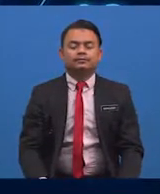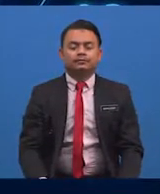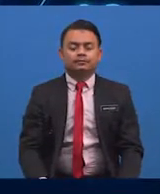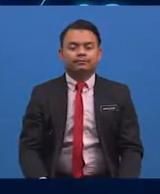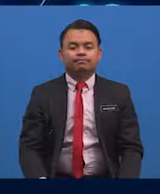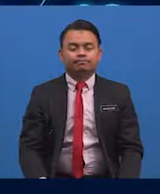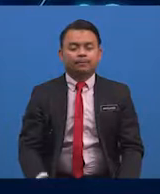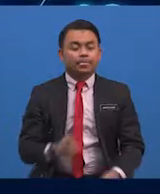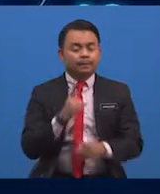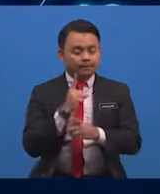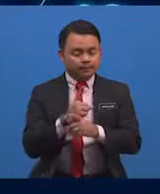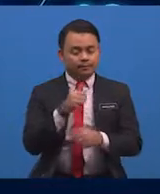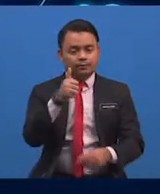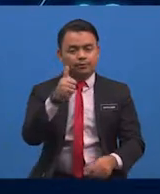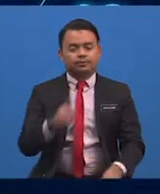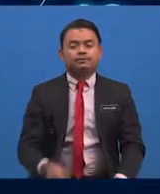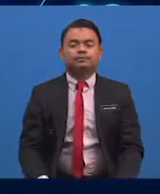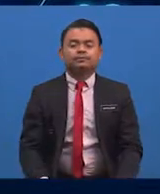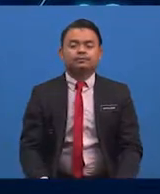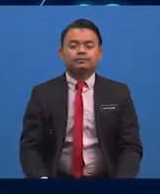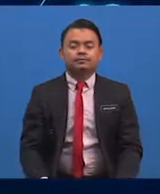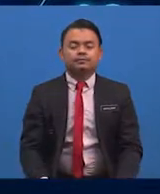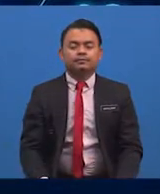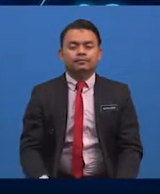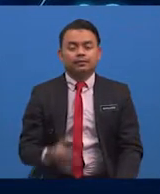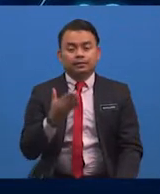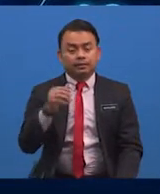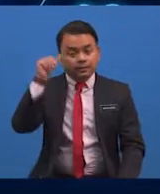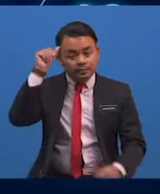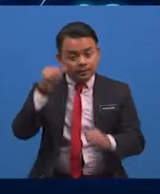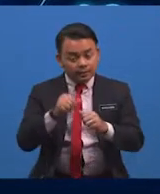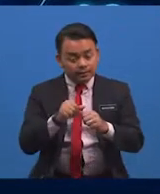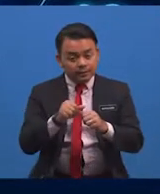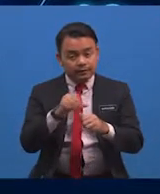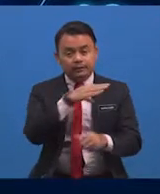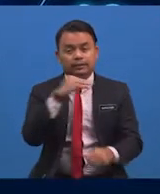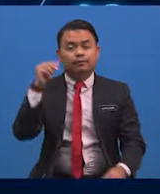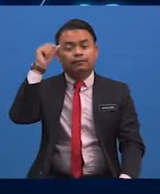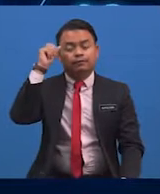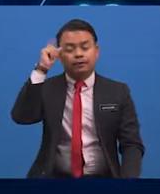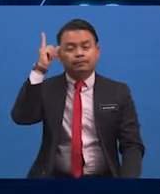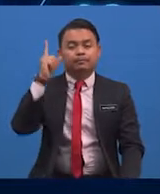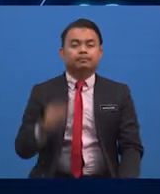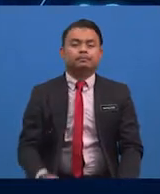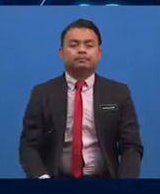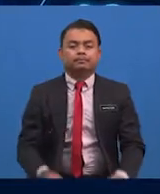Ya, bagus pelajar semua. Anda telah mengingat dan memahami kesan pemanasan global.